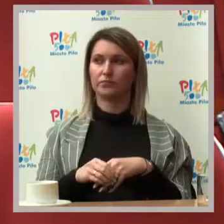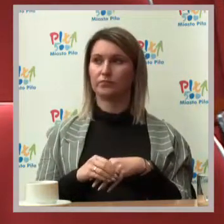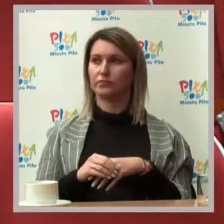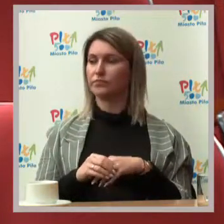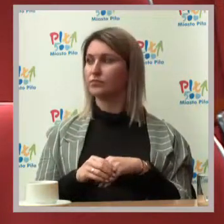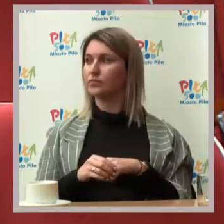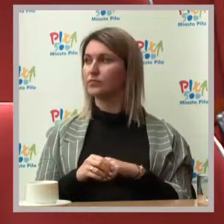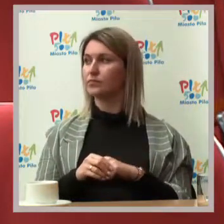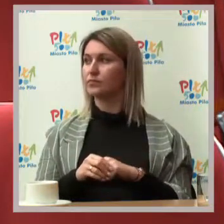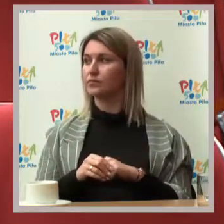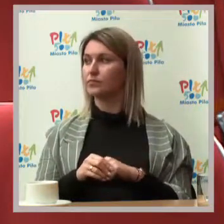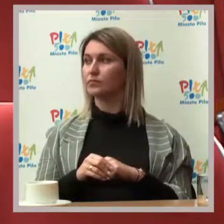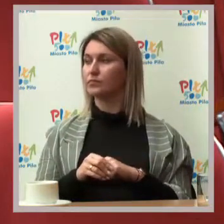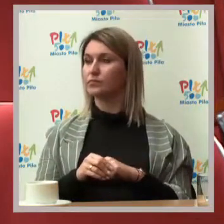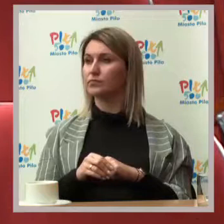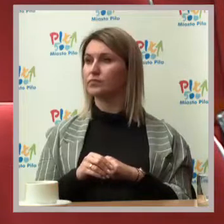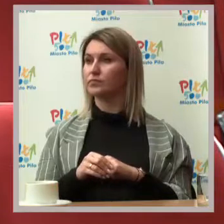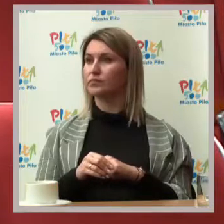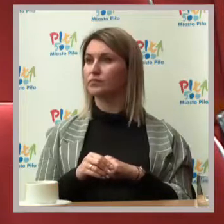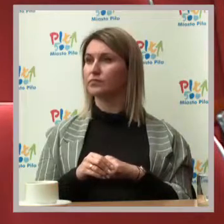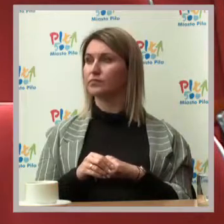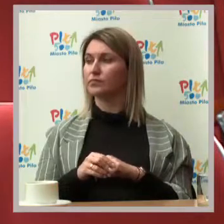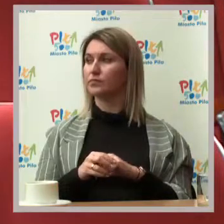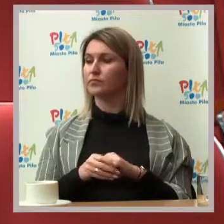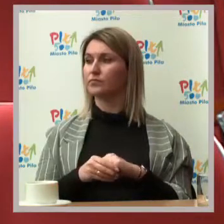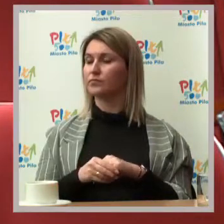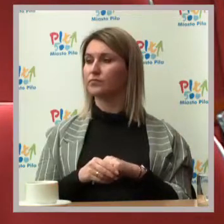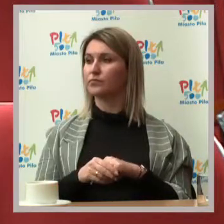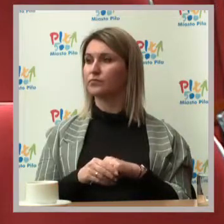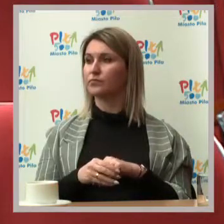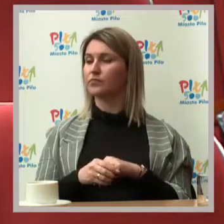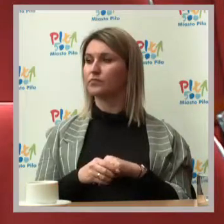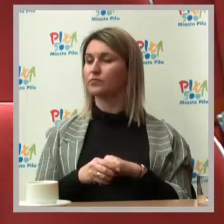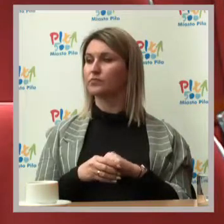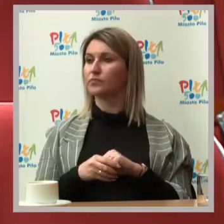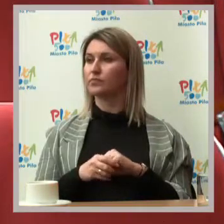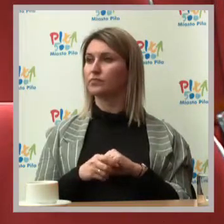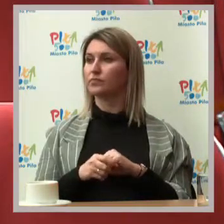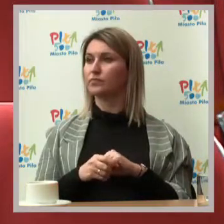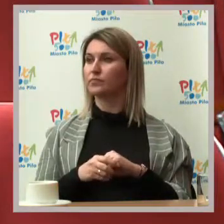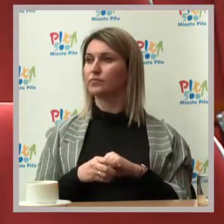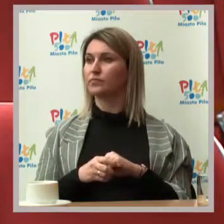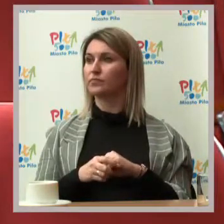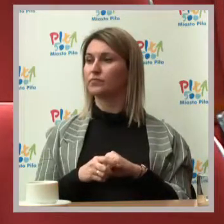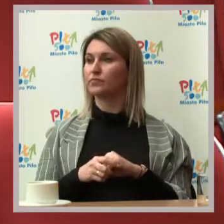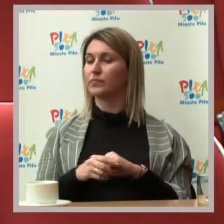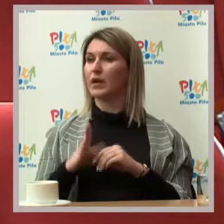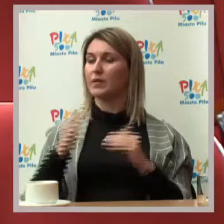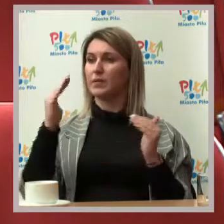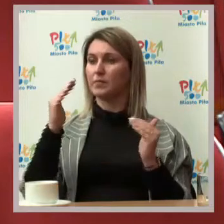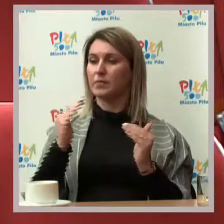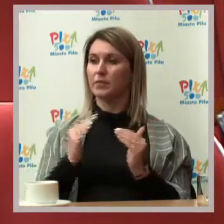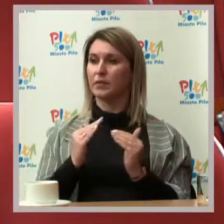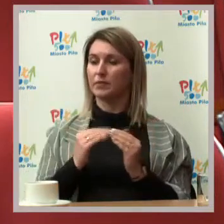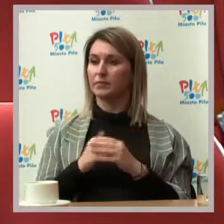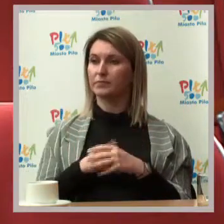przekazać, a również wartość nakładów zabezpieczonych w budżecie na ten cel ulegnie zmniejszeniu ze względu na